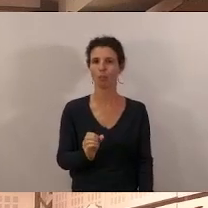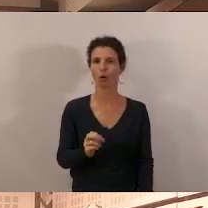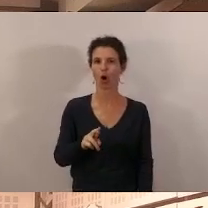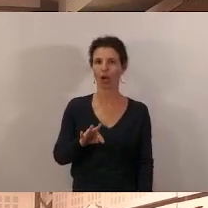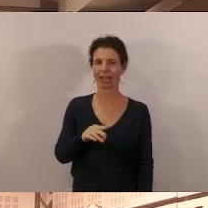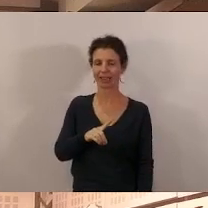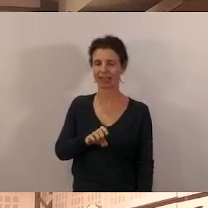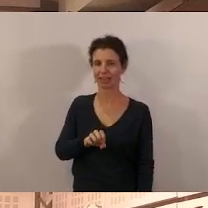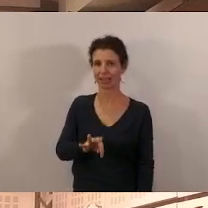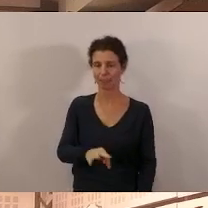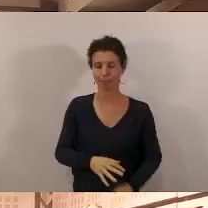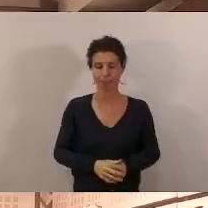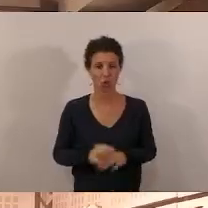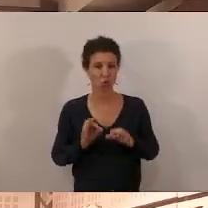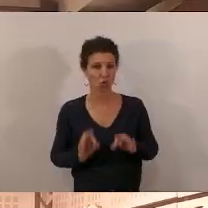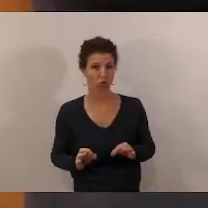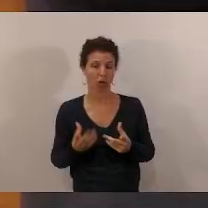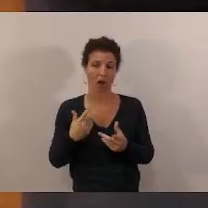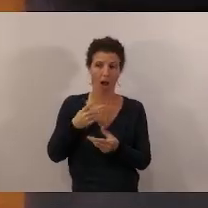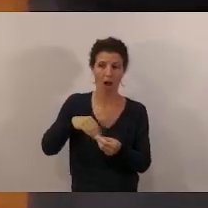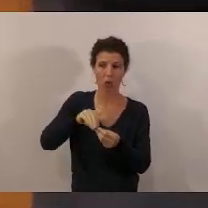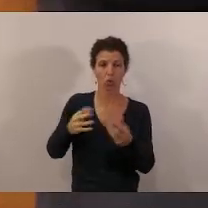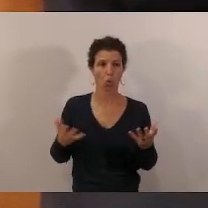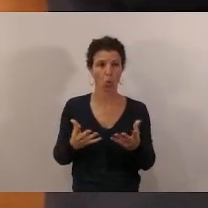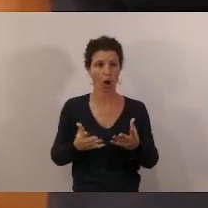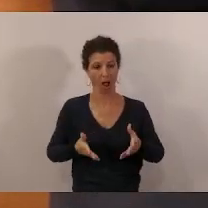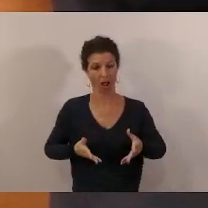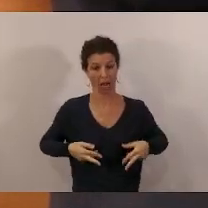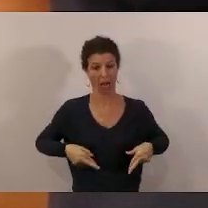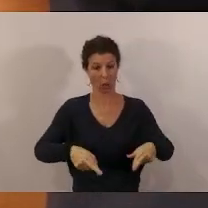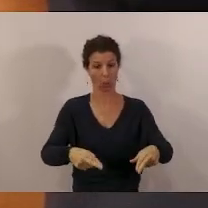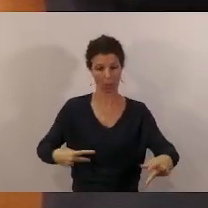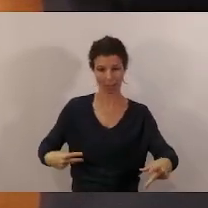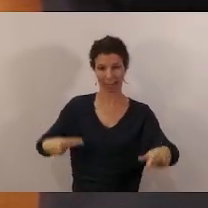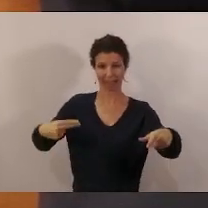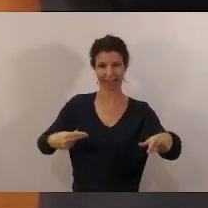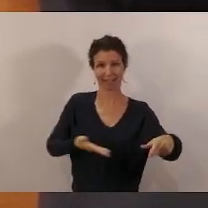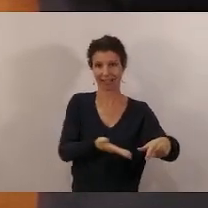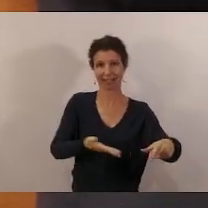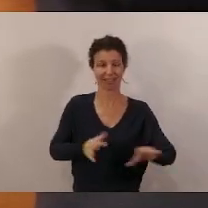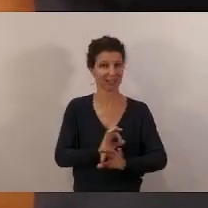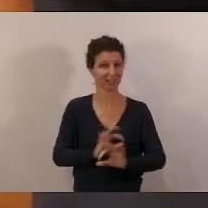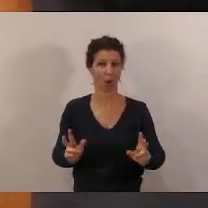Que cette partie de rue était sans électricité depuis un petit moment et que